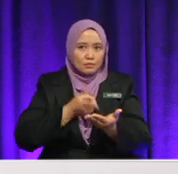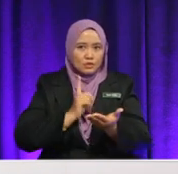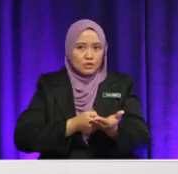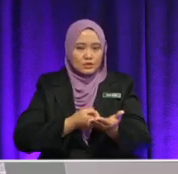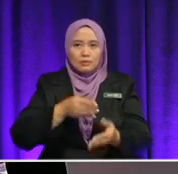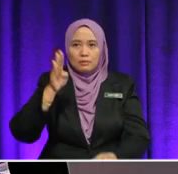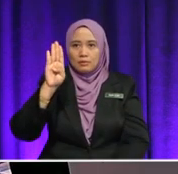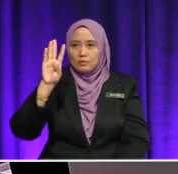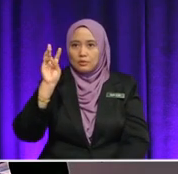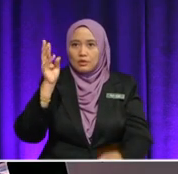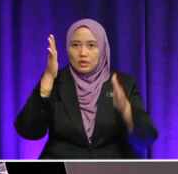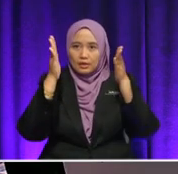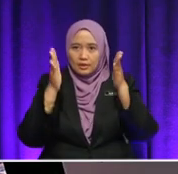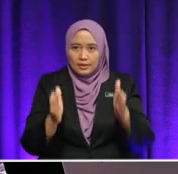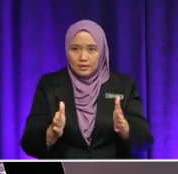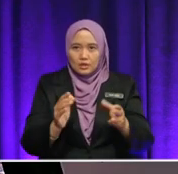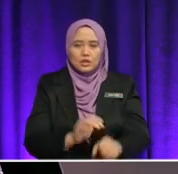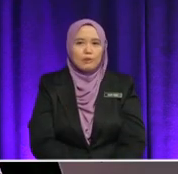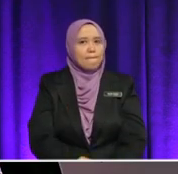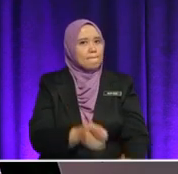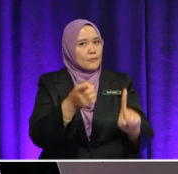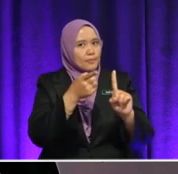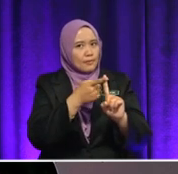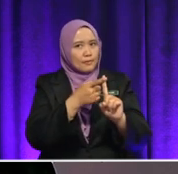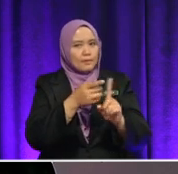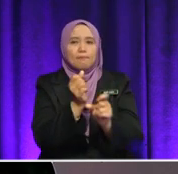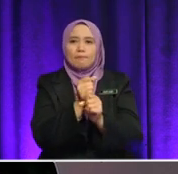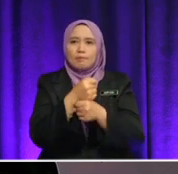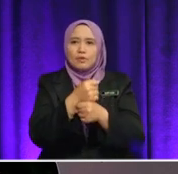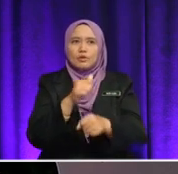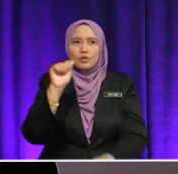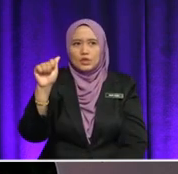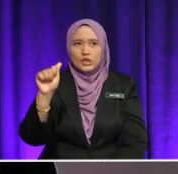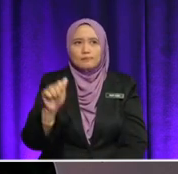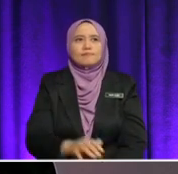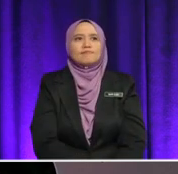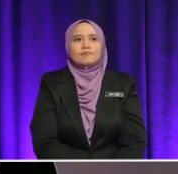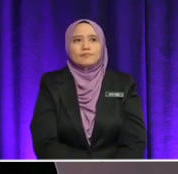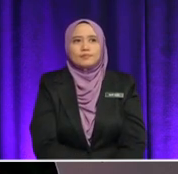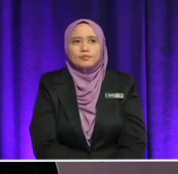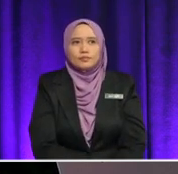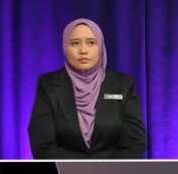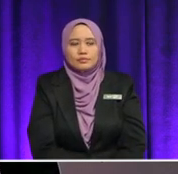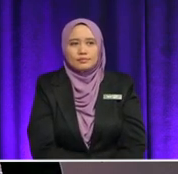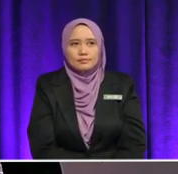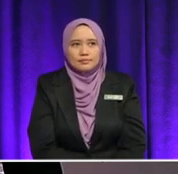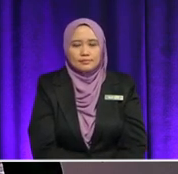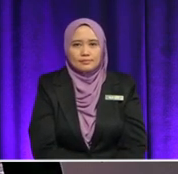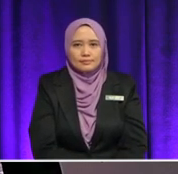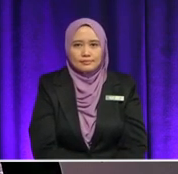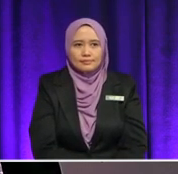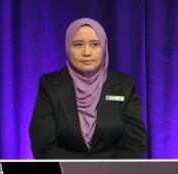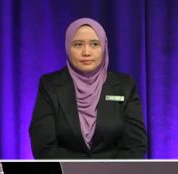terus terlihat yang pertama bentuk y ada dua bentuk kesan daripada jabatan